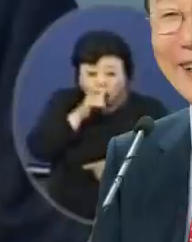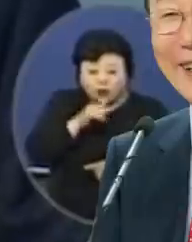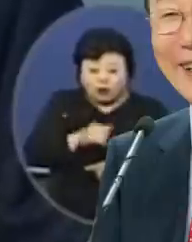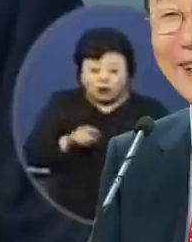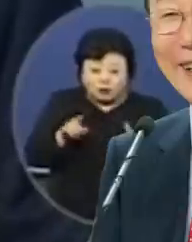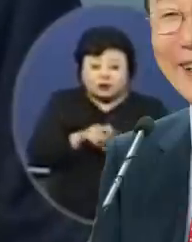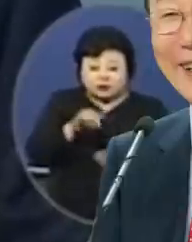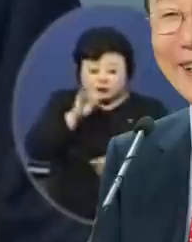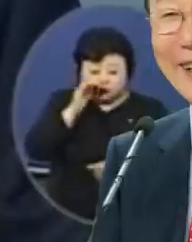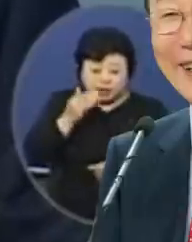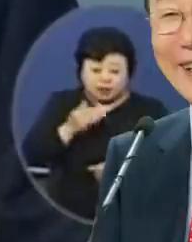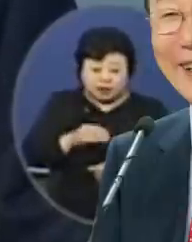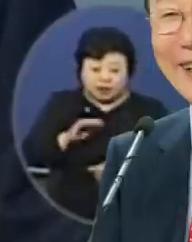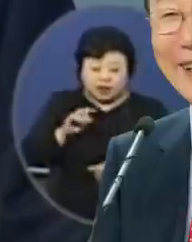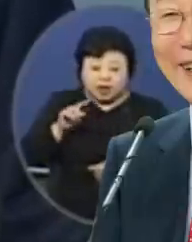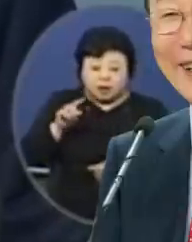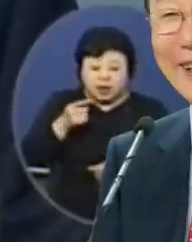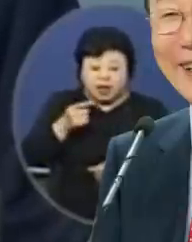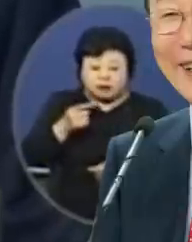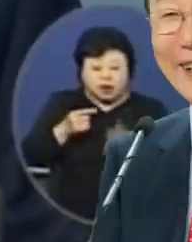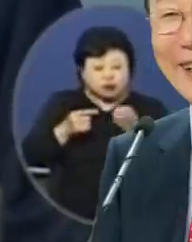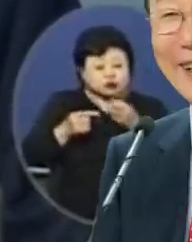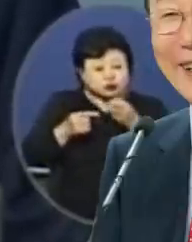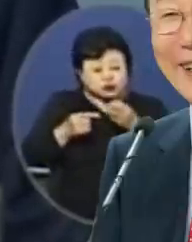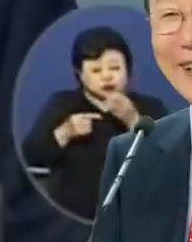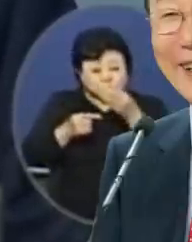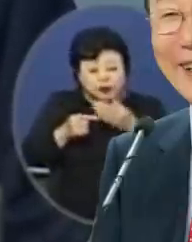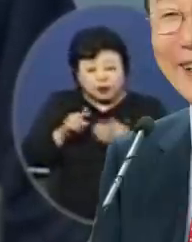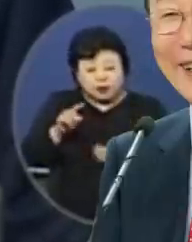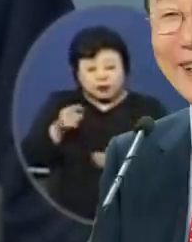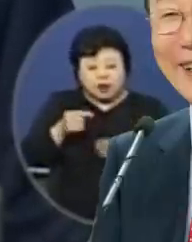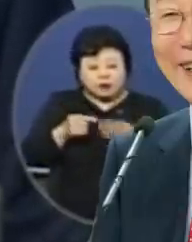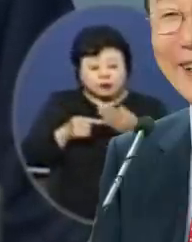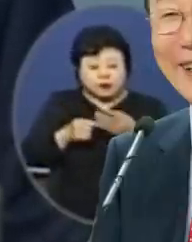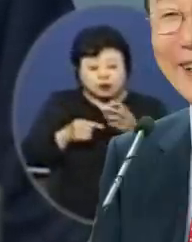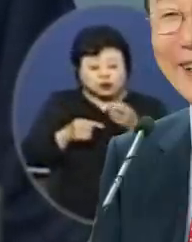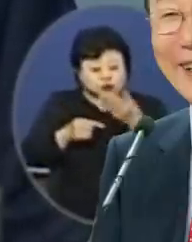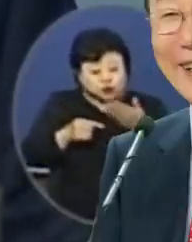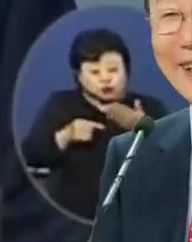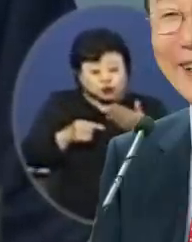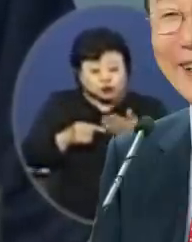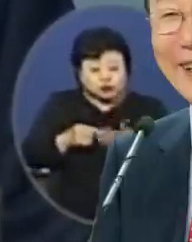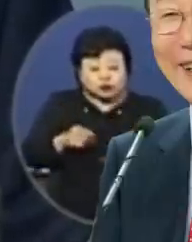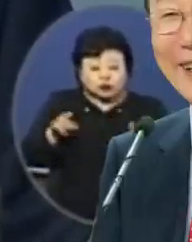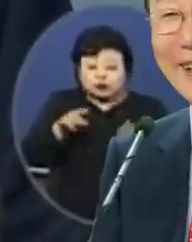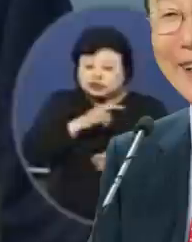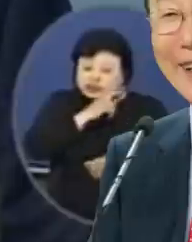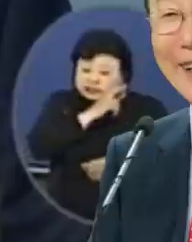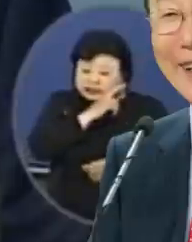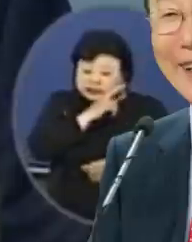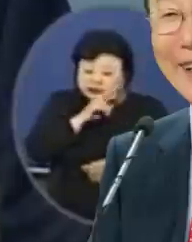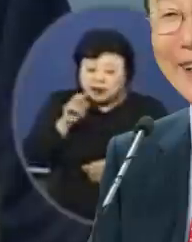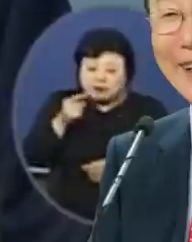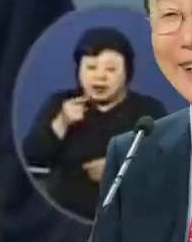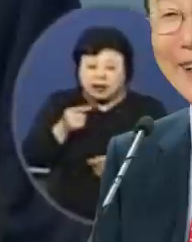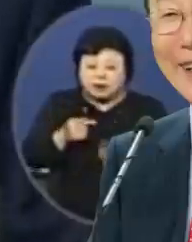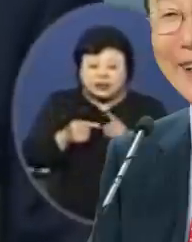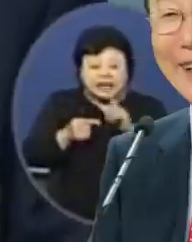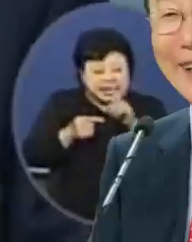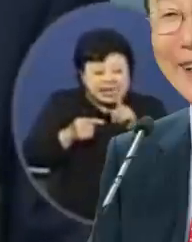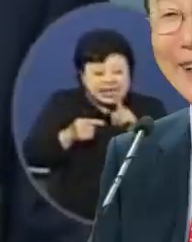의심입니다. 100분지 9는 의심이고 100분지 1은 믿음이니까 그 믿음 가지고 뭐 하겠느냐 하는데 주님은 1% 믿음이면